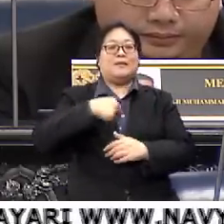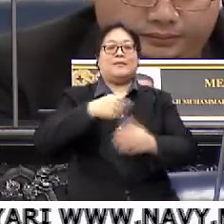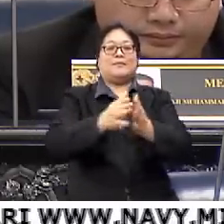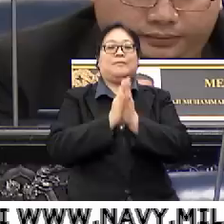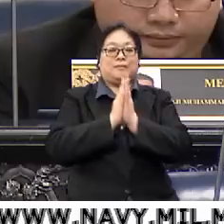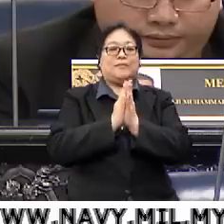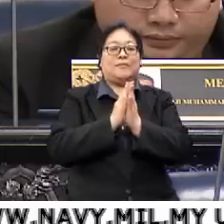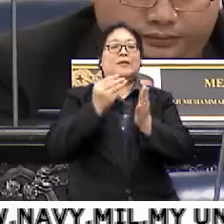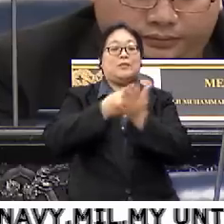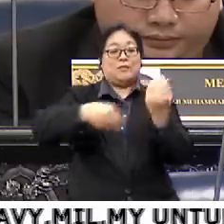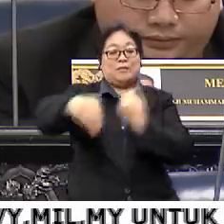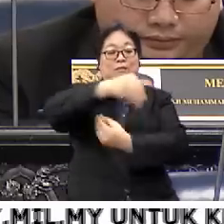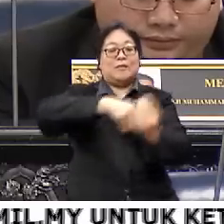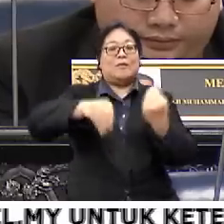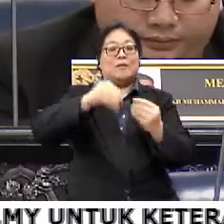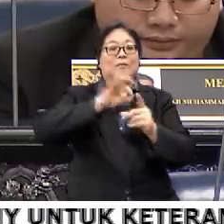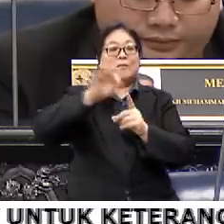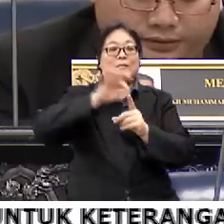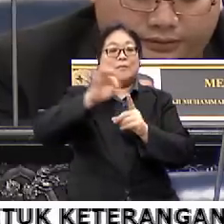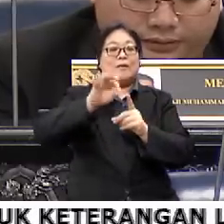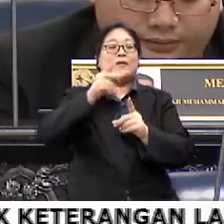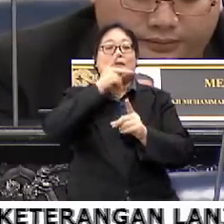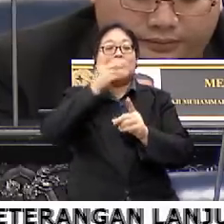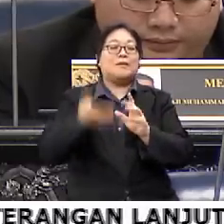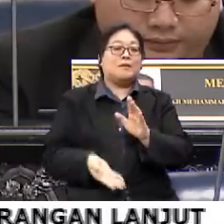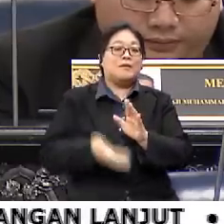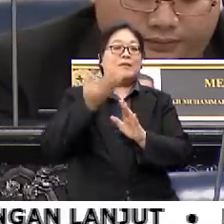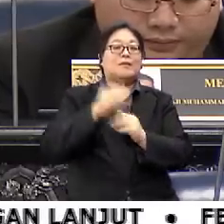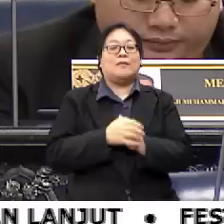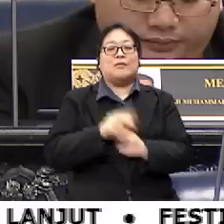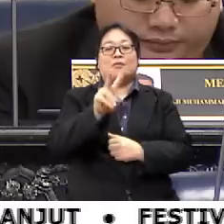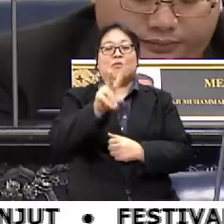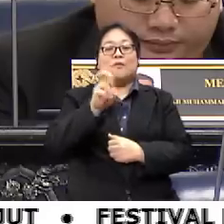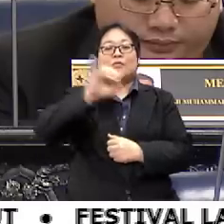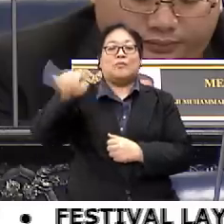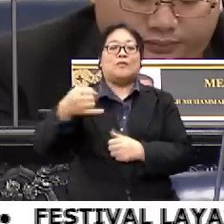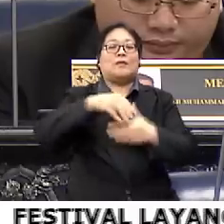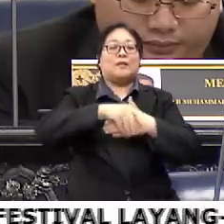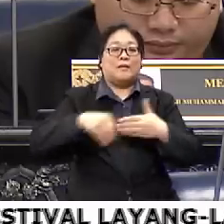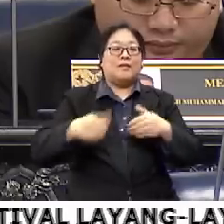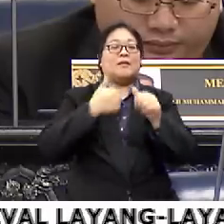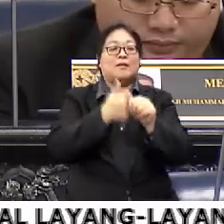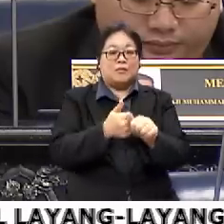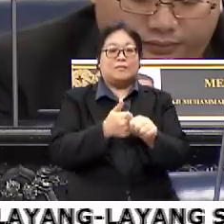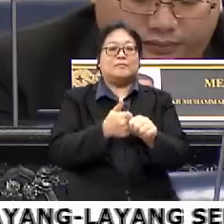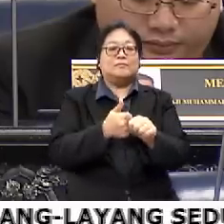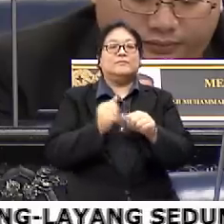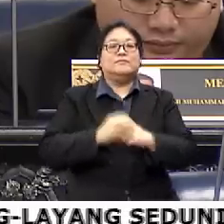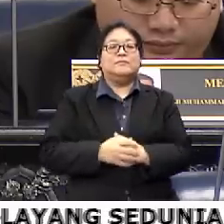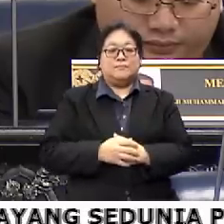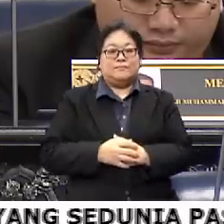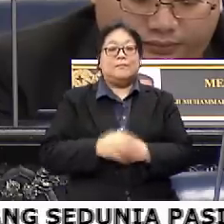mohon kadar bayaran pampasan pajakan Pulau Pinang kepada negeri Kedah dinaikkan kepada 200 juta seperti mana yang